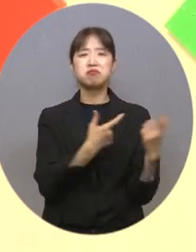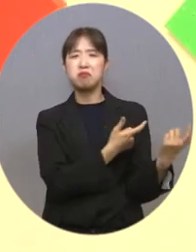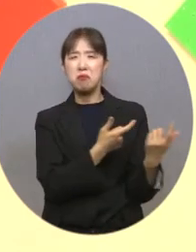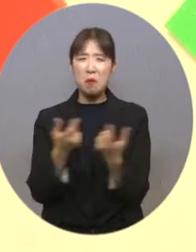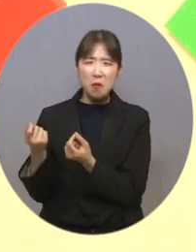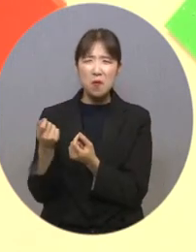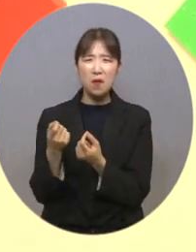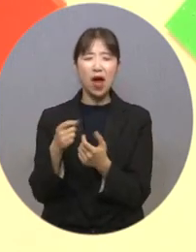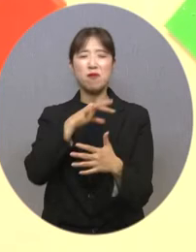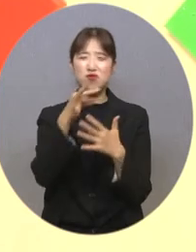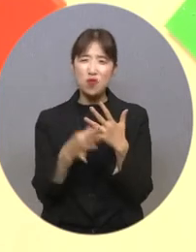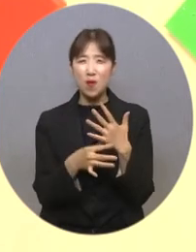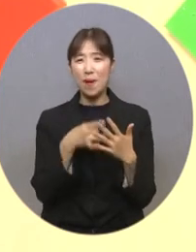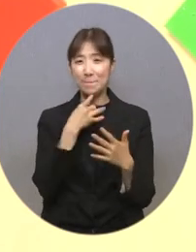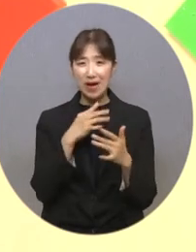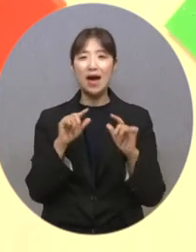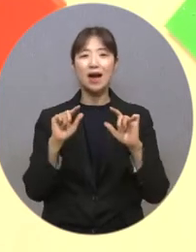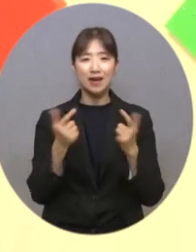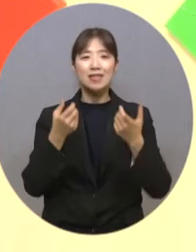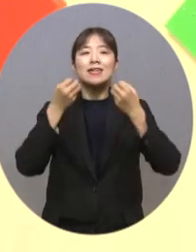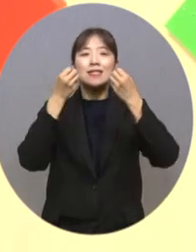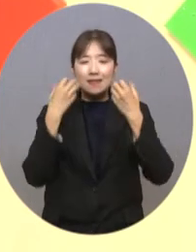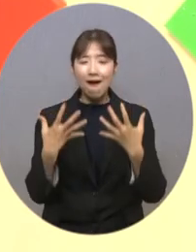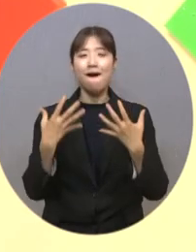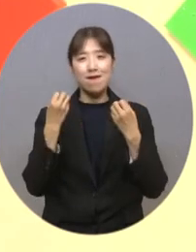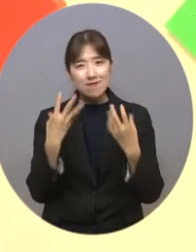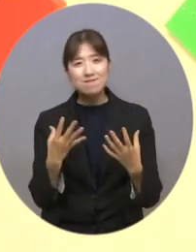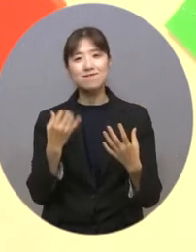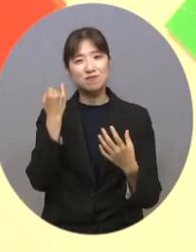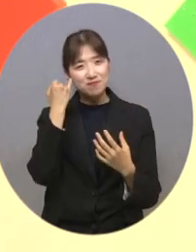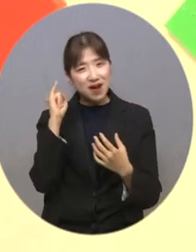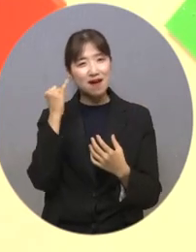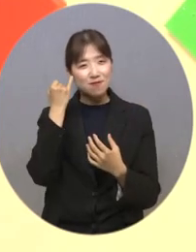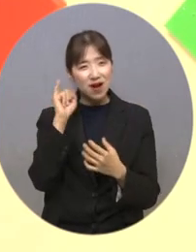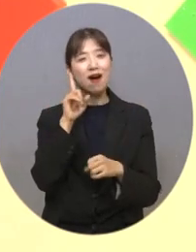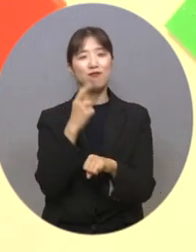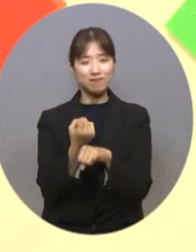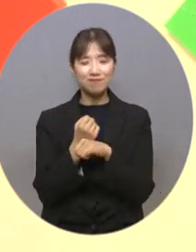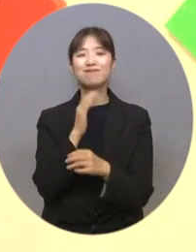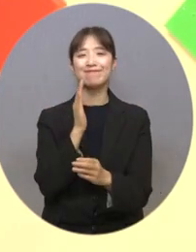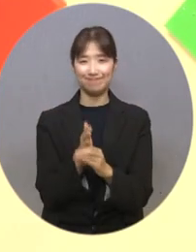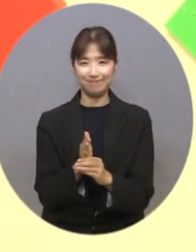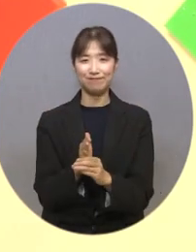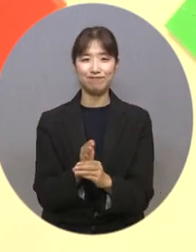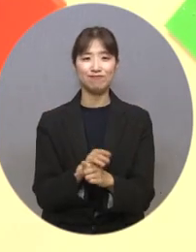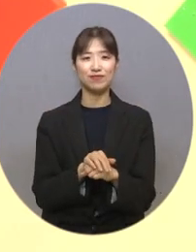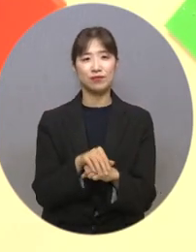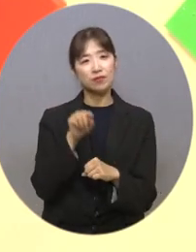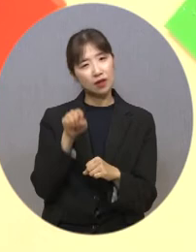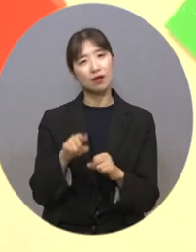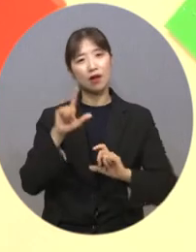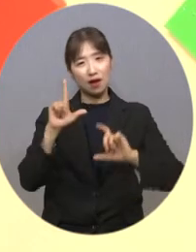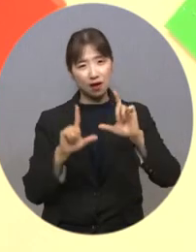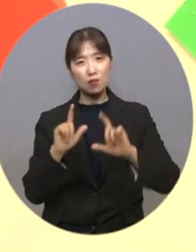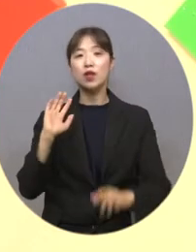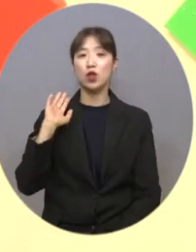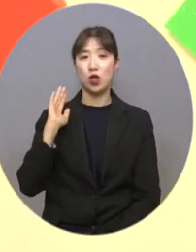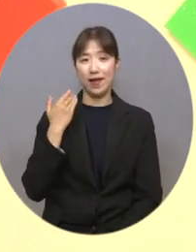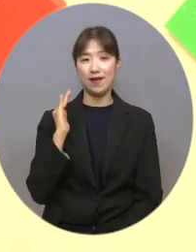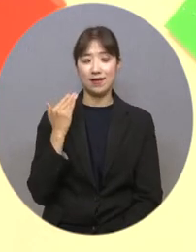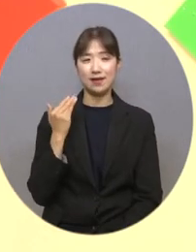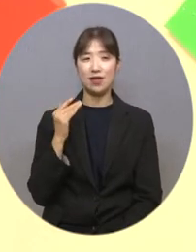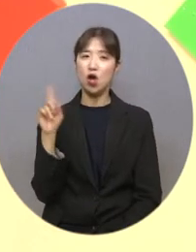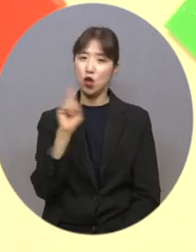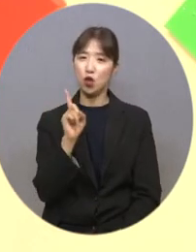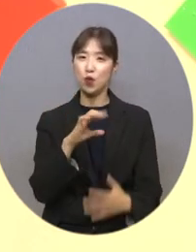그런 프로그램이 아닌 네. 새로운 어떤 프로그램들을 계속해서 개발을 하고 네. 있고요. 그런 부분들에서 최근에는 이제